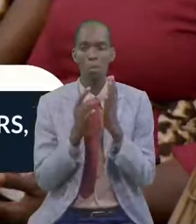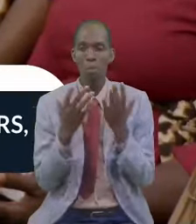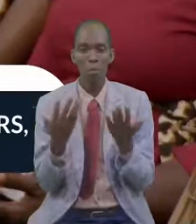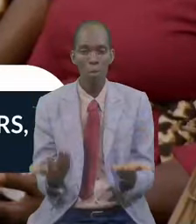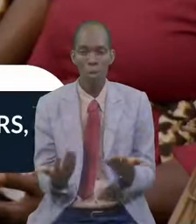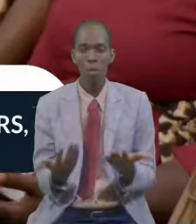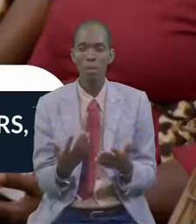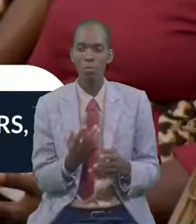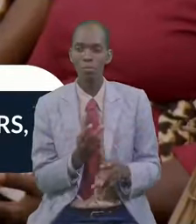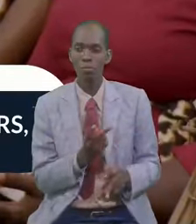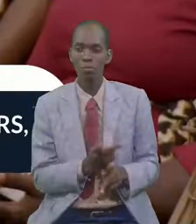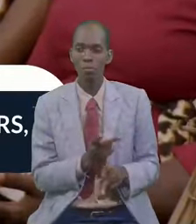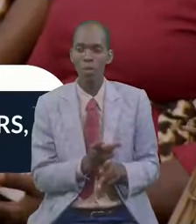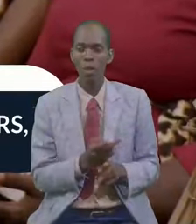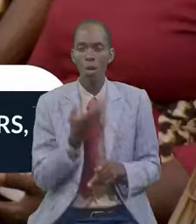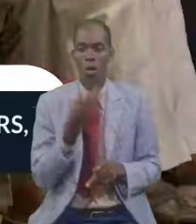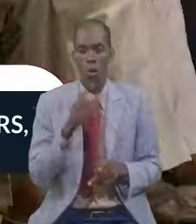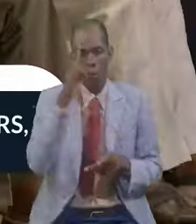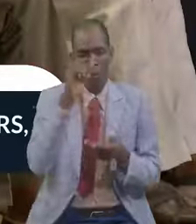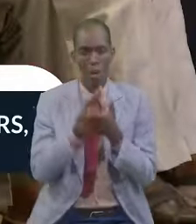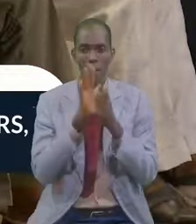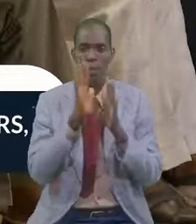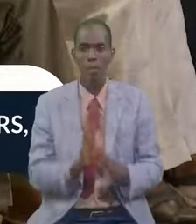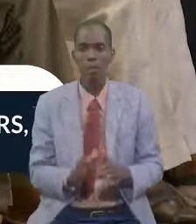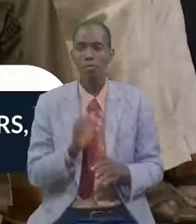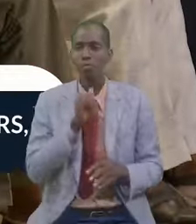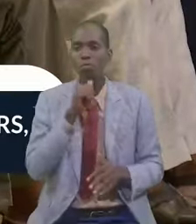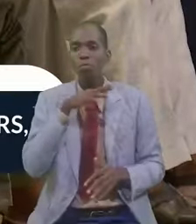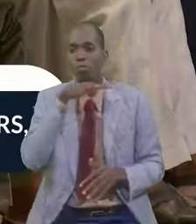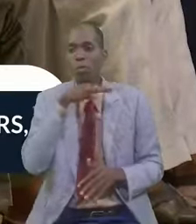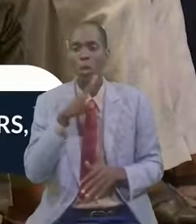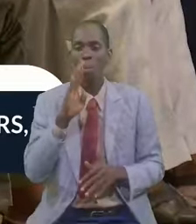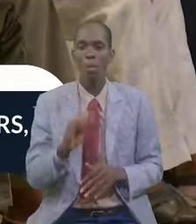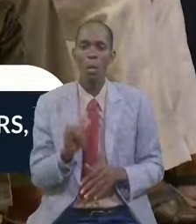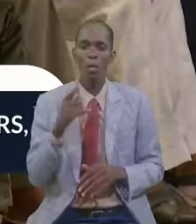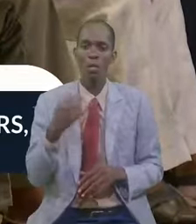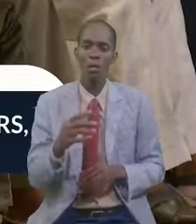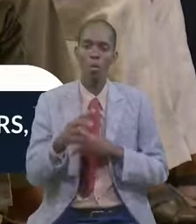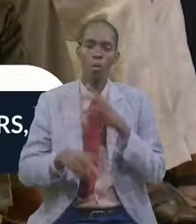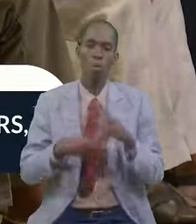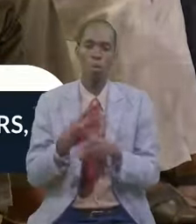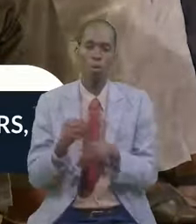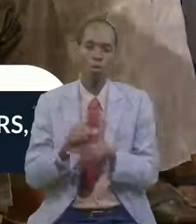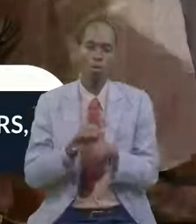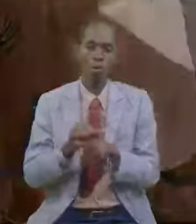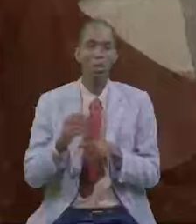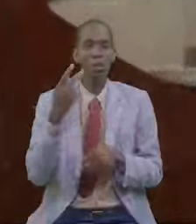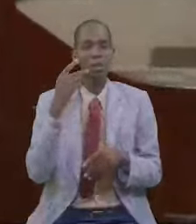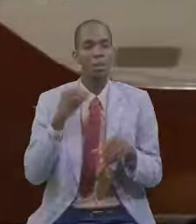conservation biblique des croyants non tachés par la